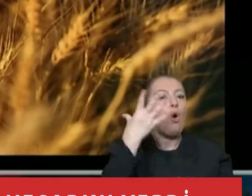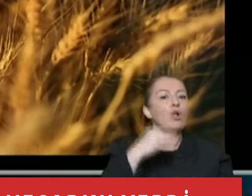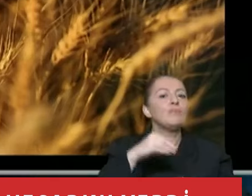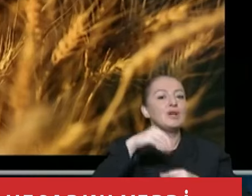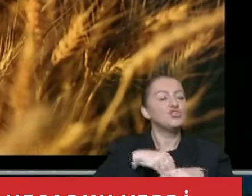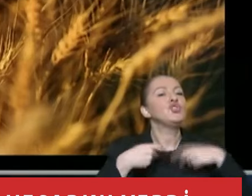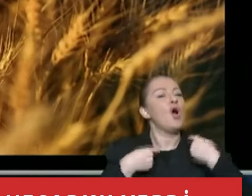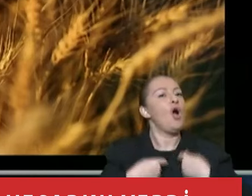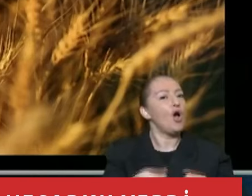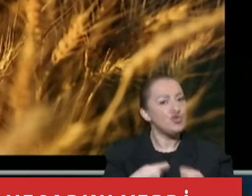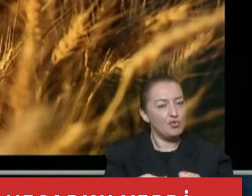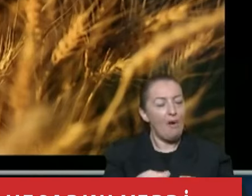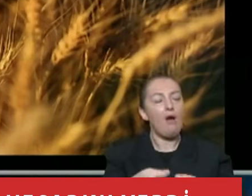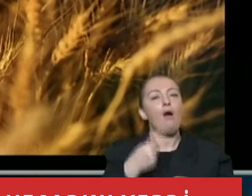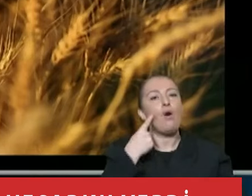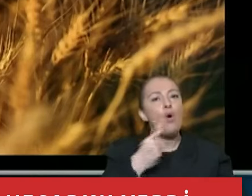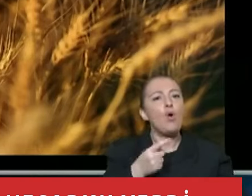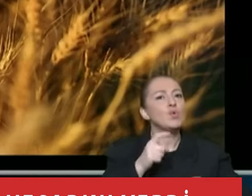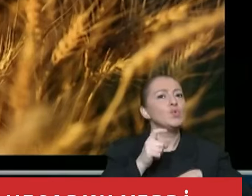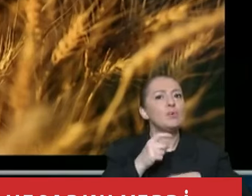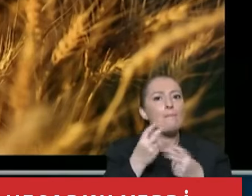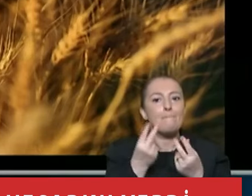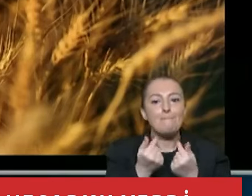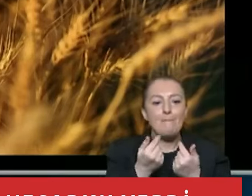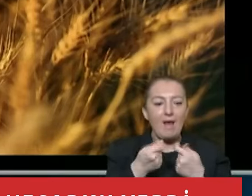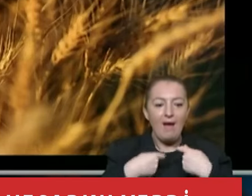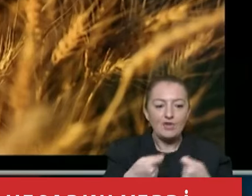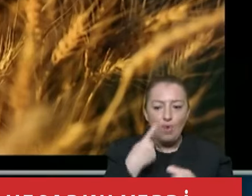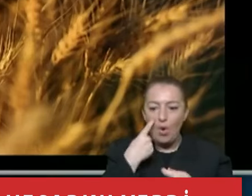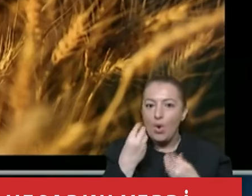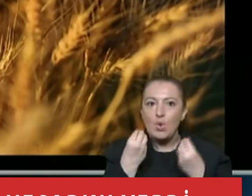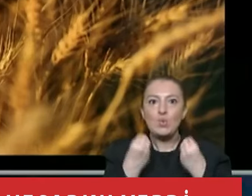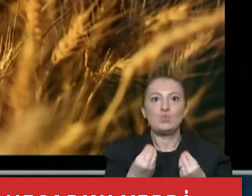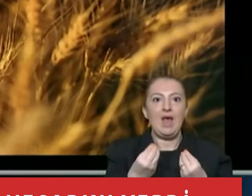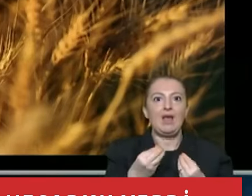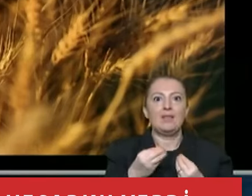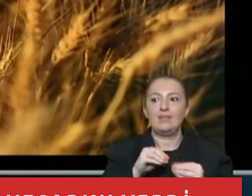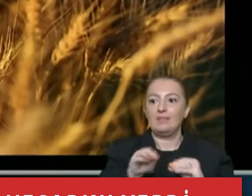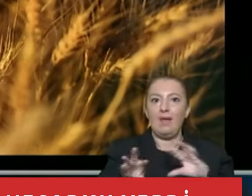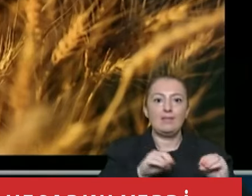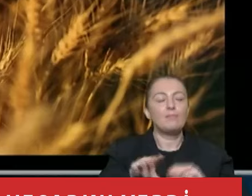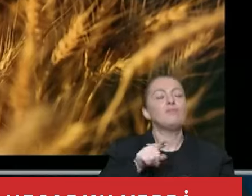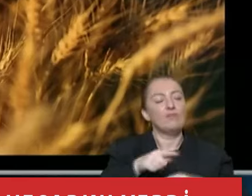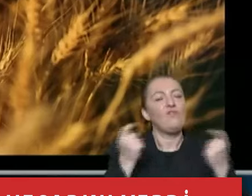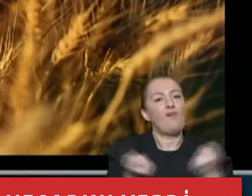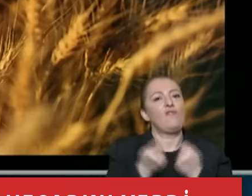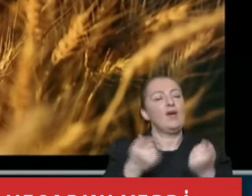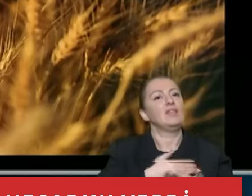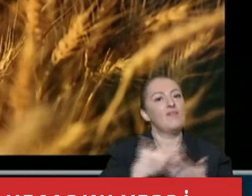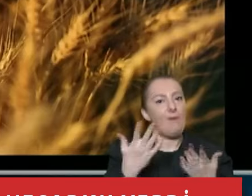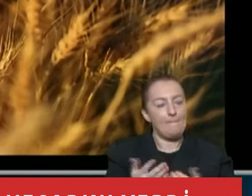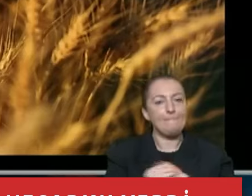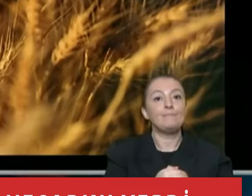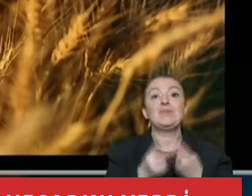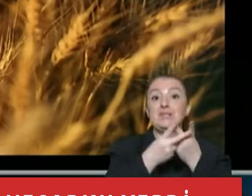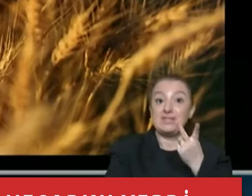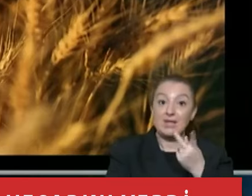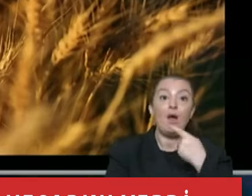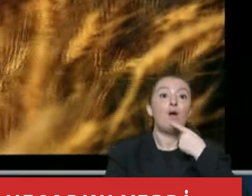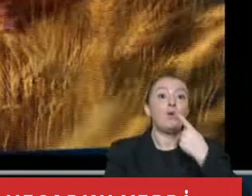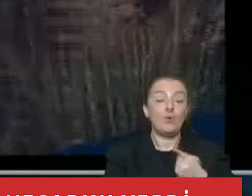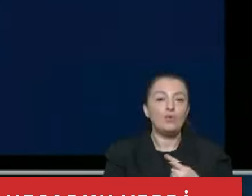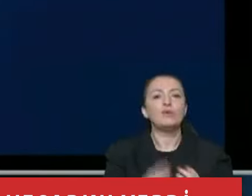harcamaya sürecimizi en iyi şekilde kullanmaya devam edeceğiz sırasıyla ifade edersem